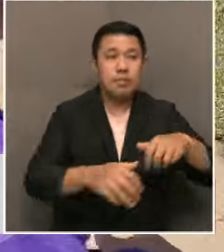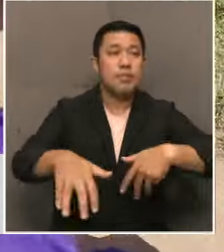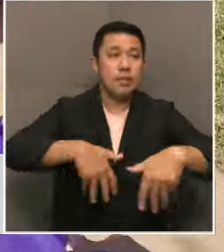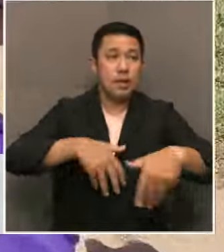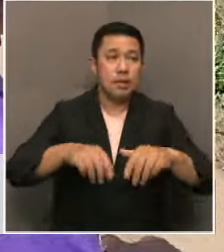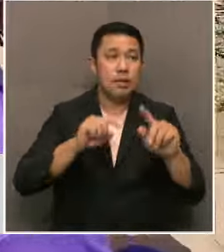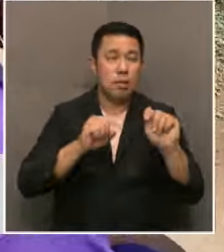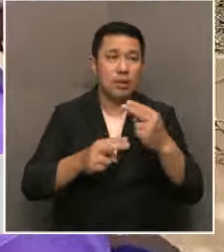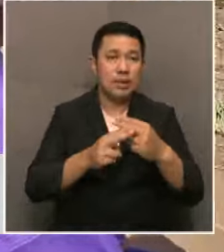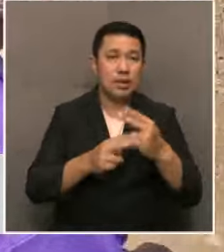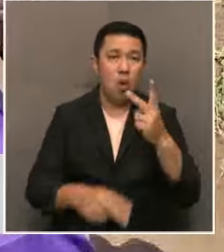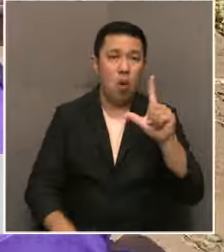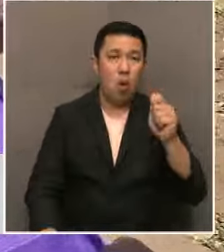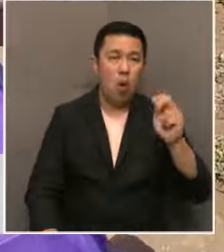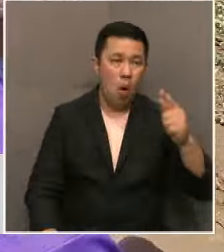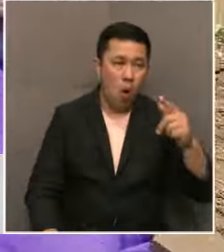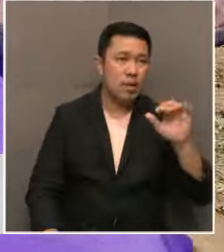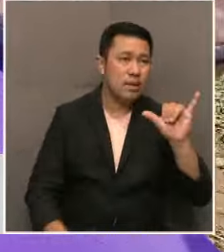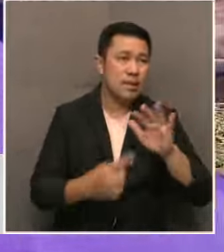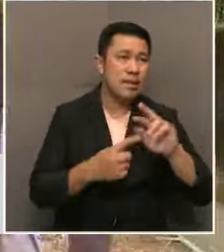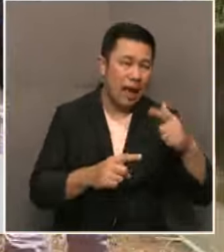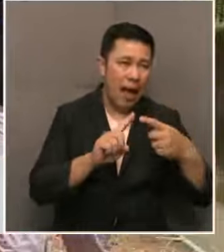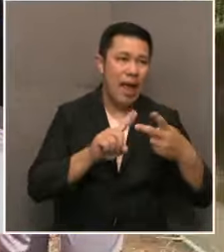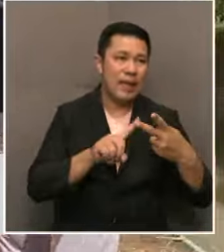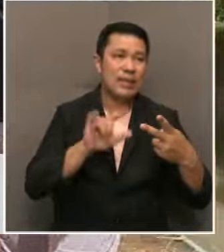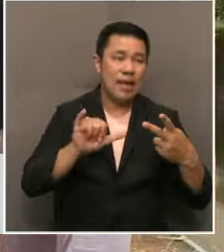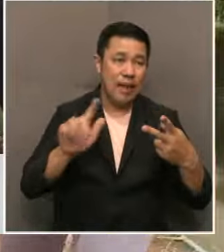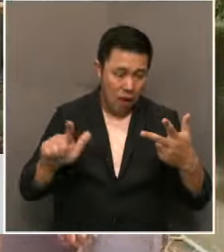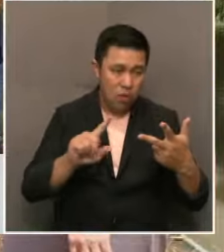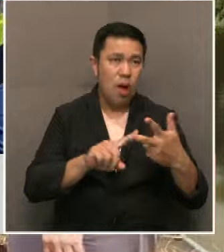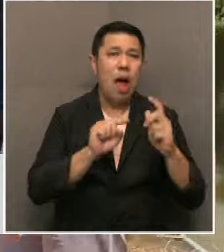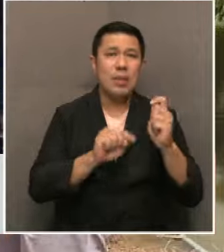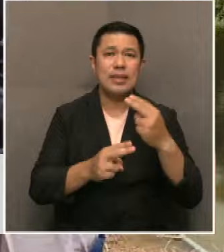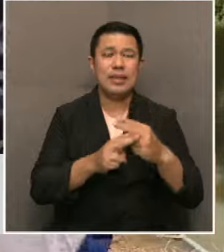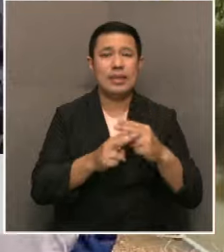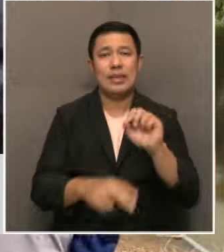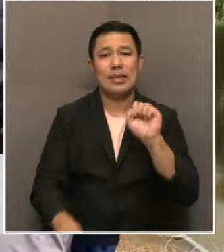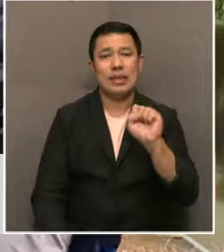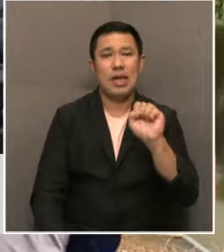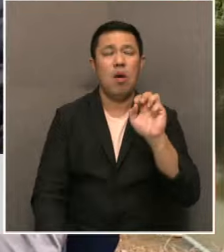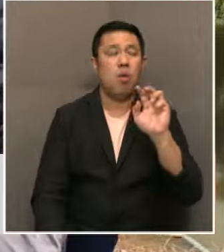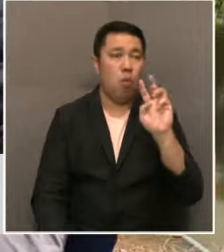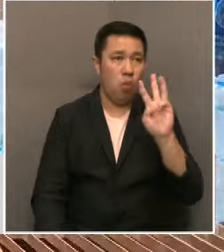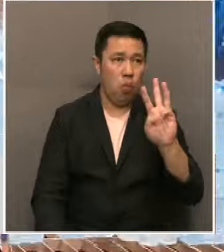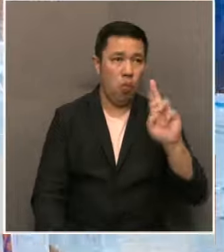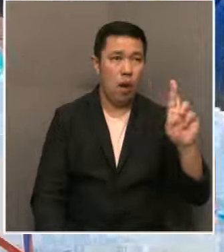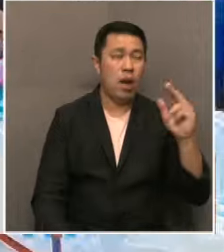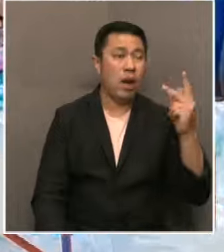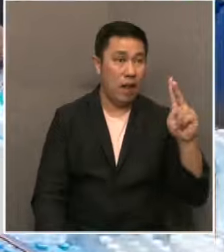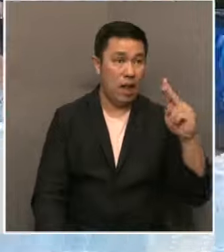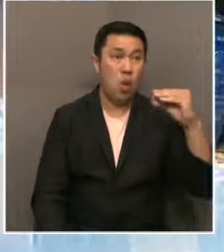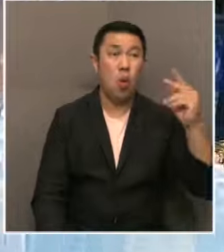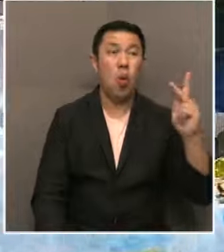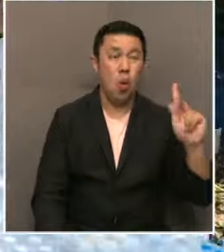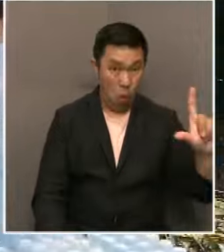คลองยางตำบลย่านยาวตำบลคลองกระจงอำเภอสวรรคโลกโดยน้ำท่วมในพื้นที่จังหวัดสุโขทั